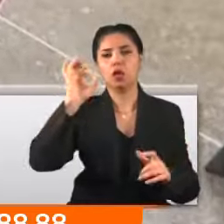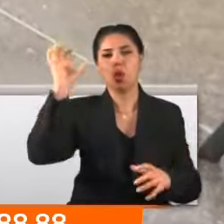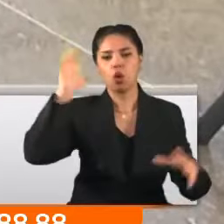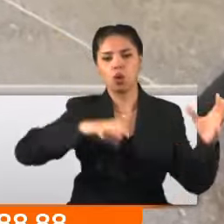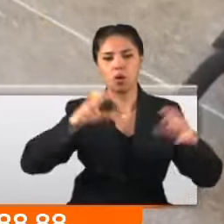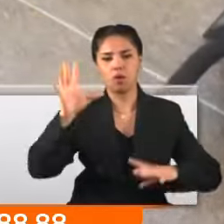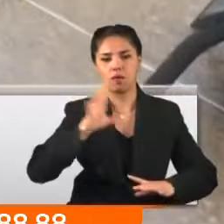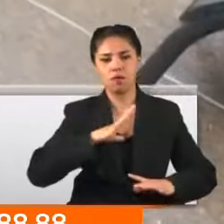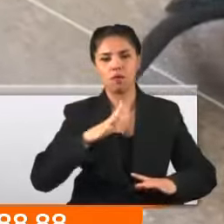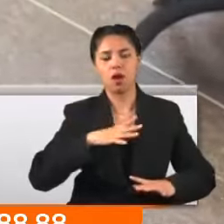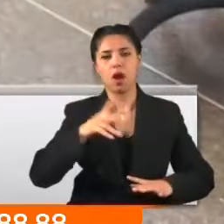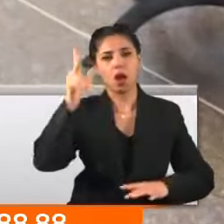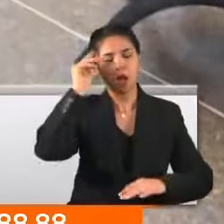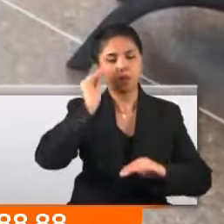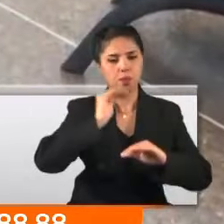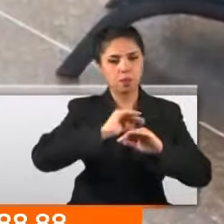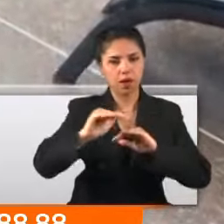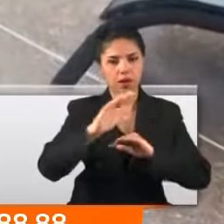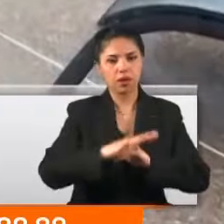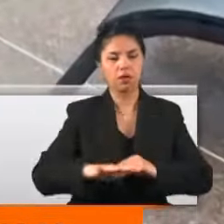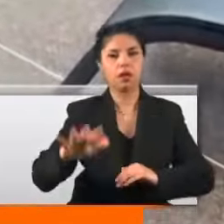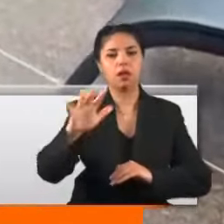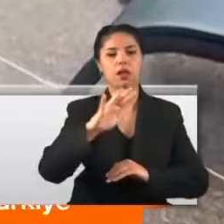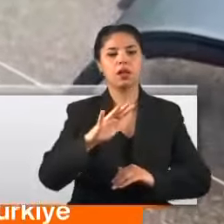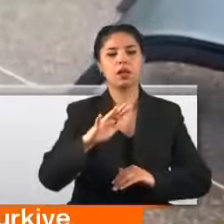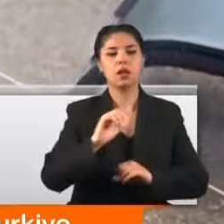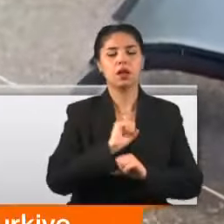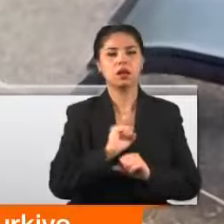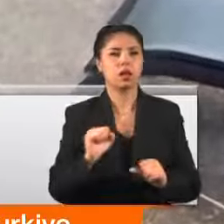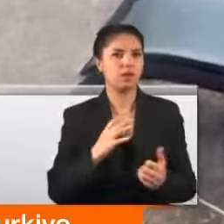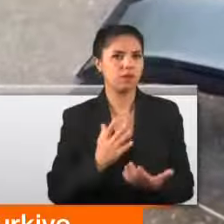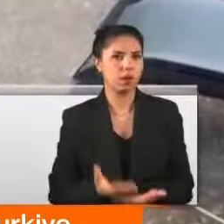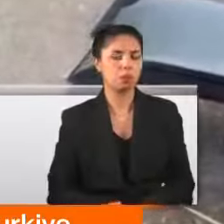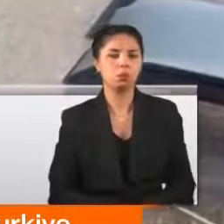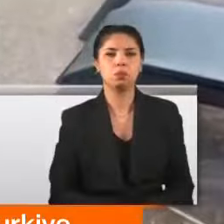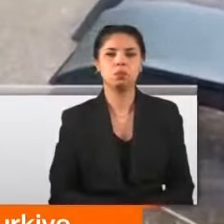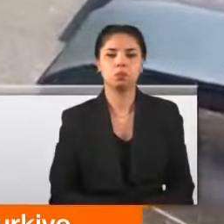koşulları milyonlarca Amerikalıyı resmen esir aldı. Yeah.